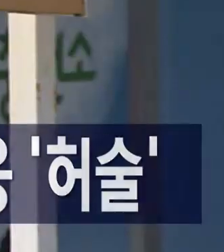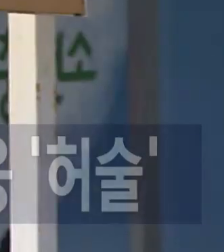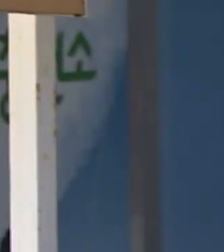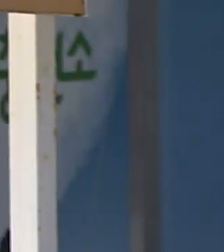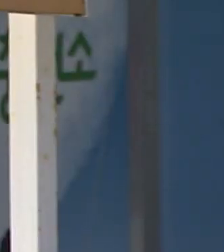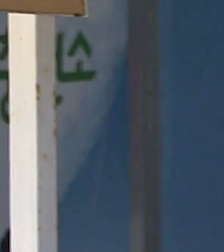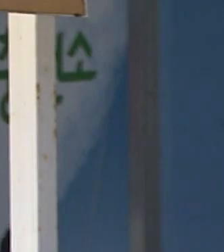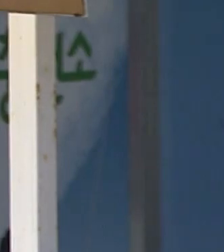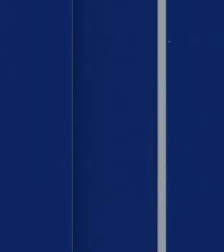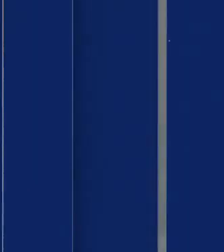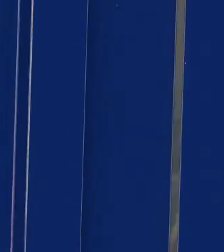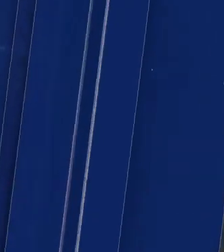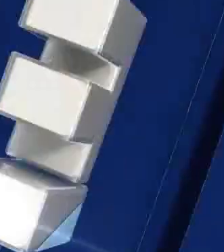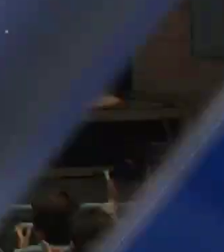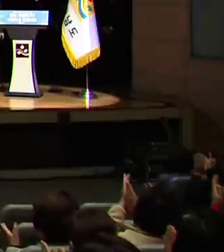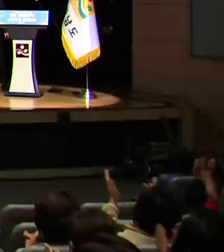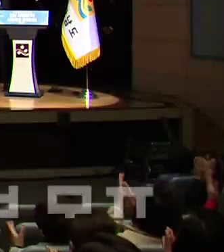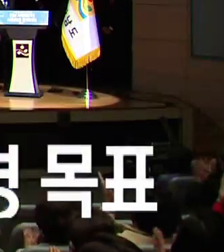대응은 허술했습니다.